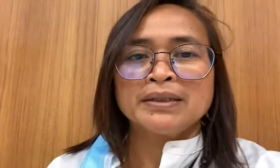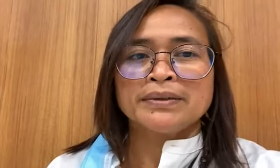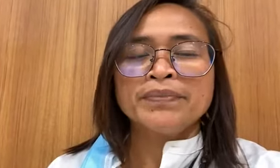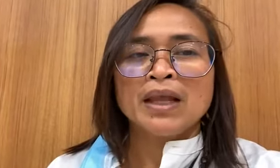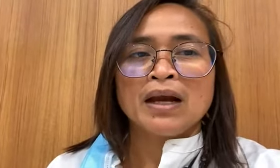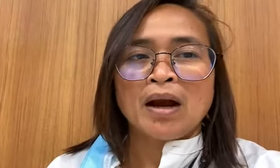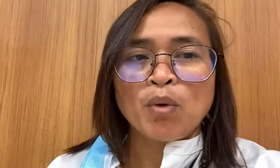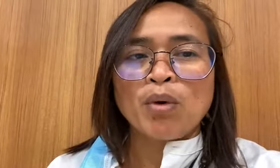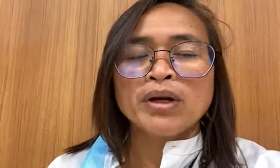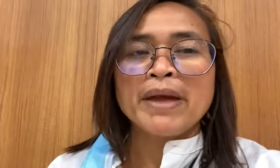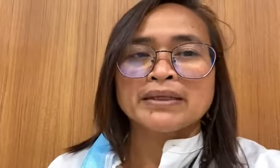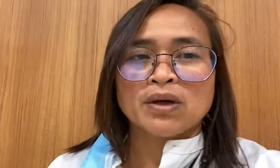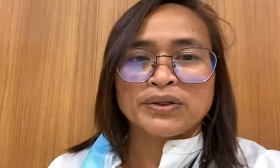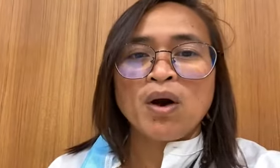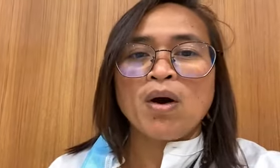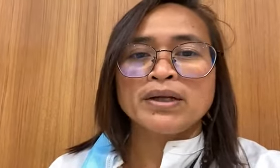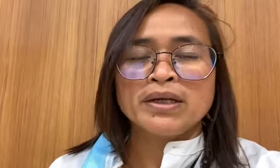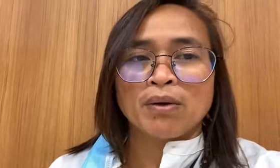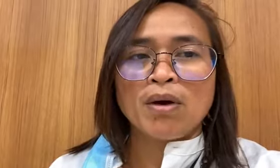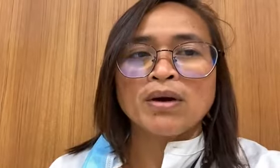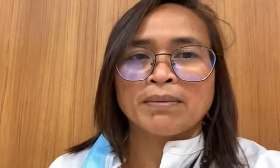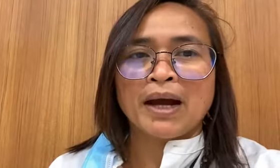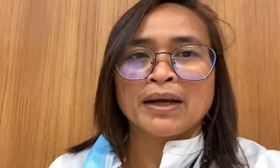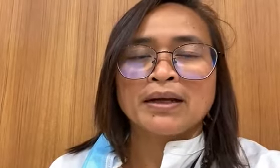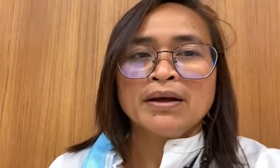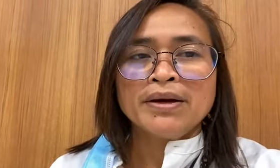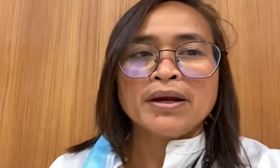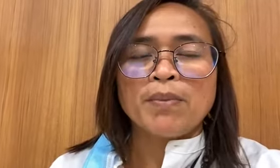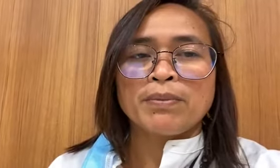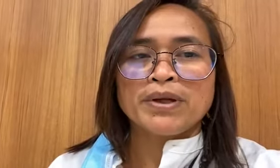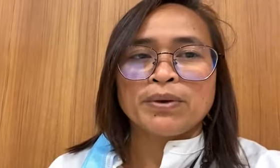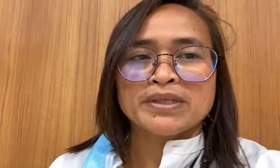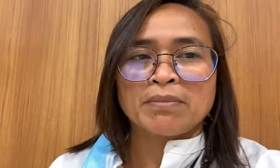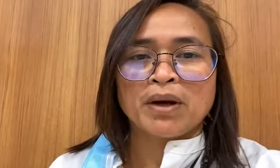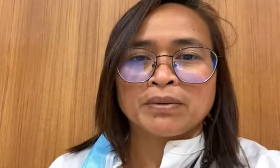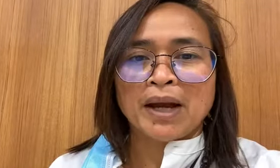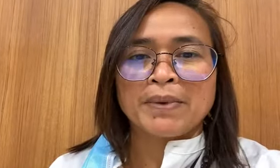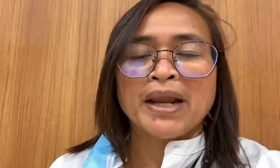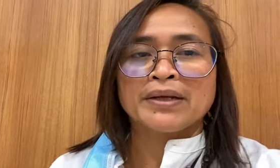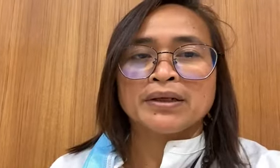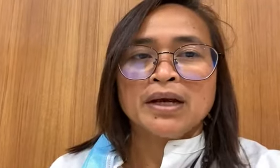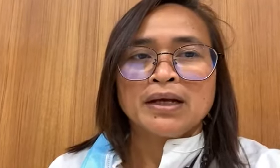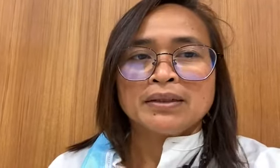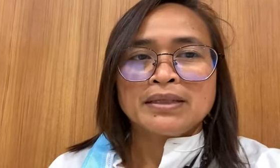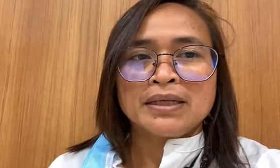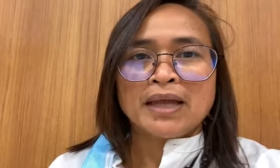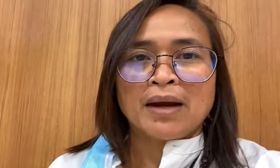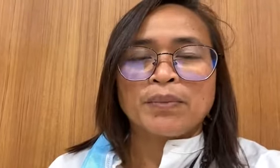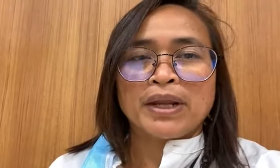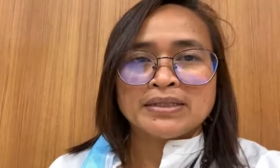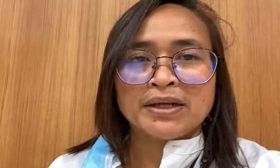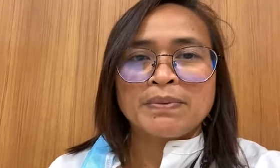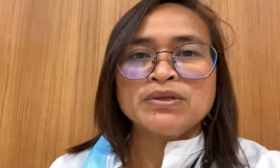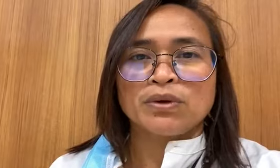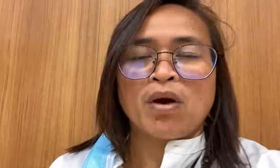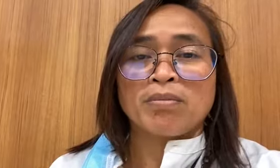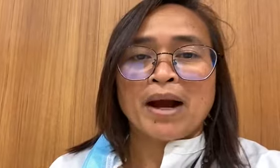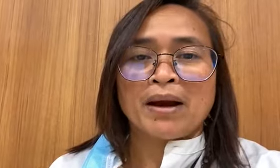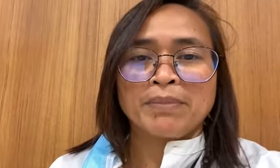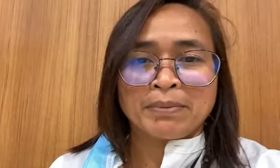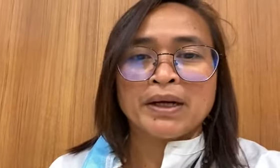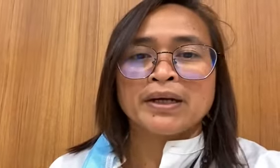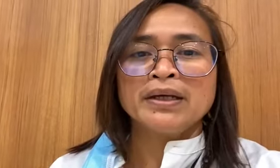ยถึงบุคคลที่มีอักษรย่อที่เกี่ยวข้องกับการเรียกรับผลประโยชน์จากบ่อนการพนันที่ทางพลเอกเสรีพิสุทธิ์